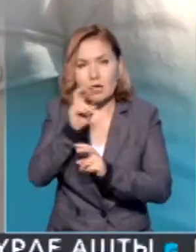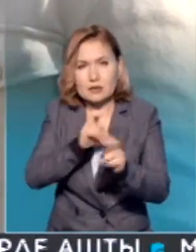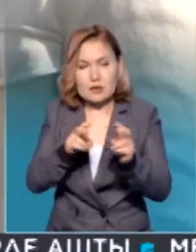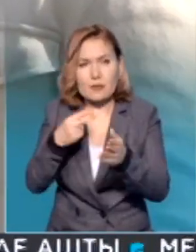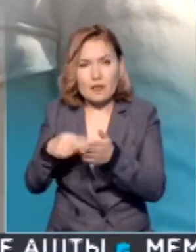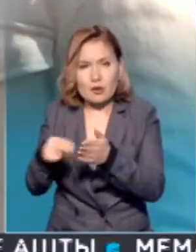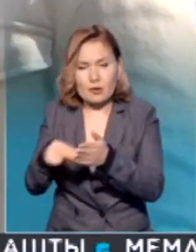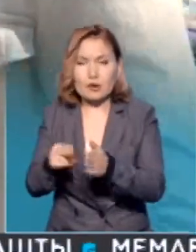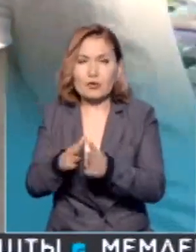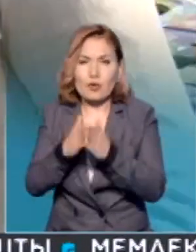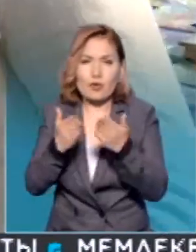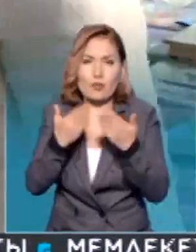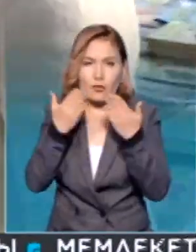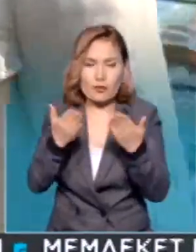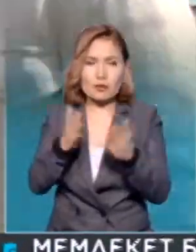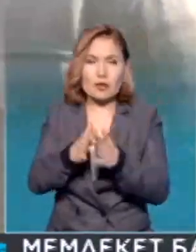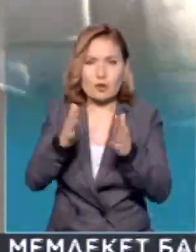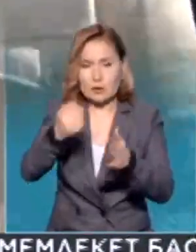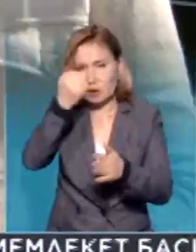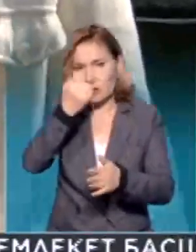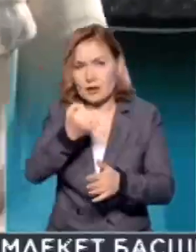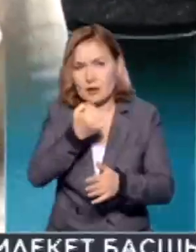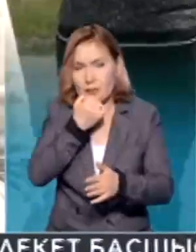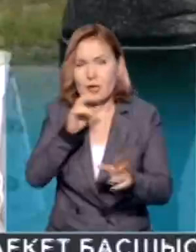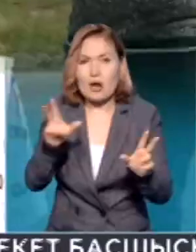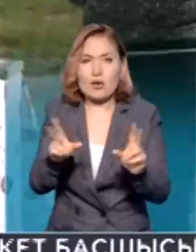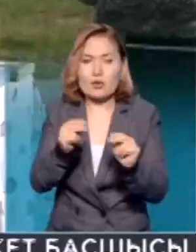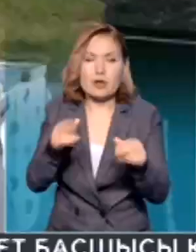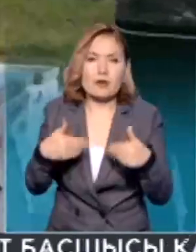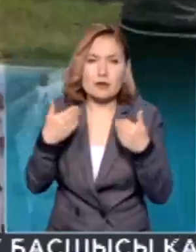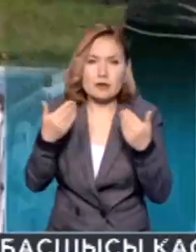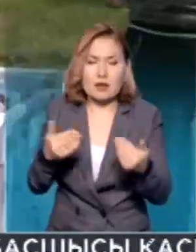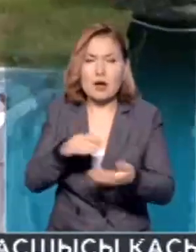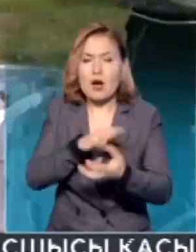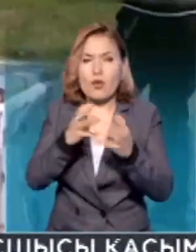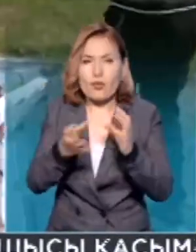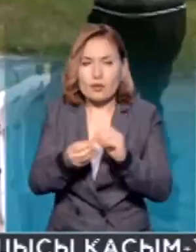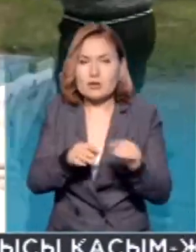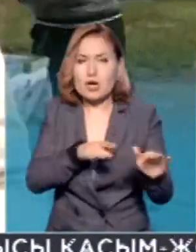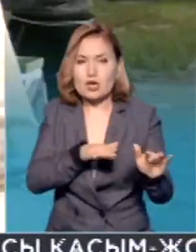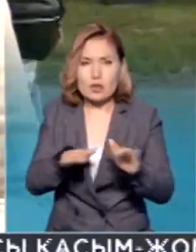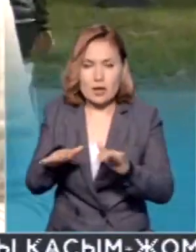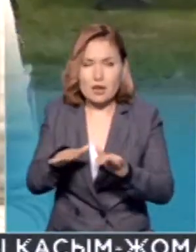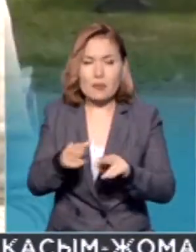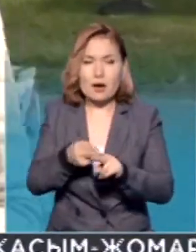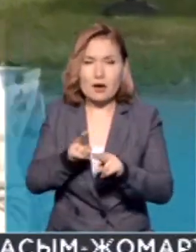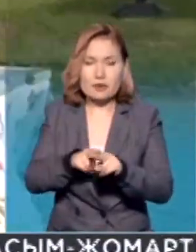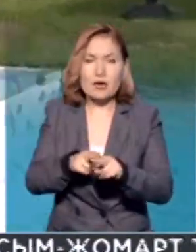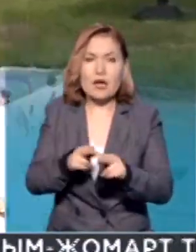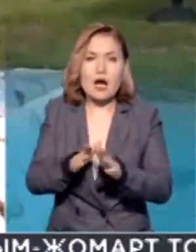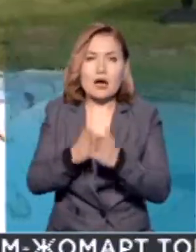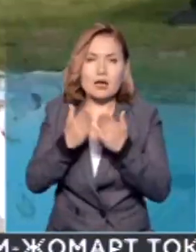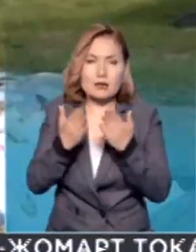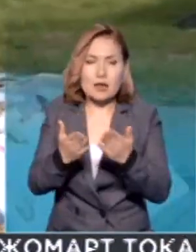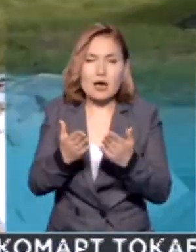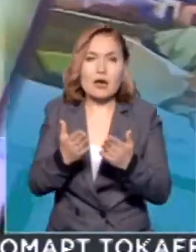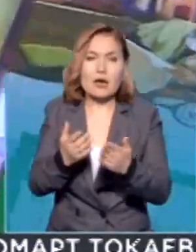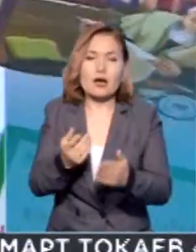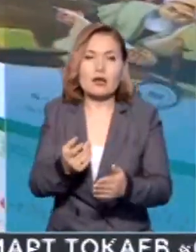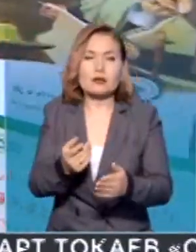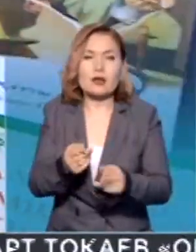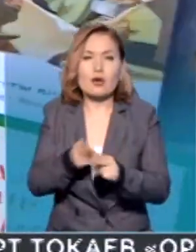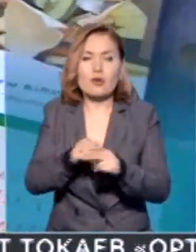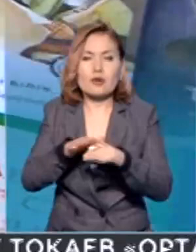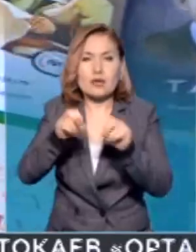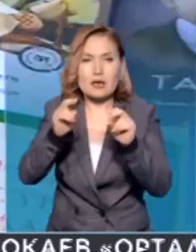және де оқып жатыр. Рахмет, жұмысыңызға сәттілік. Енді жалпы бұндай шаралар қоғам арасында кітапханашылардың беделін